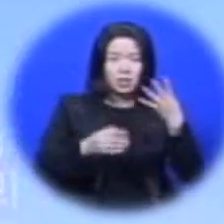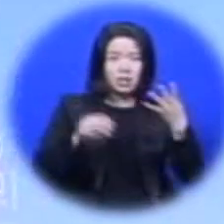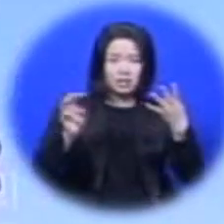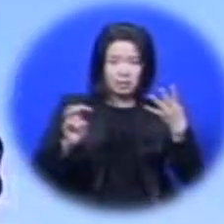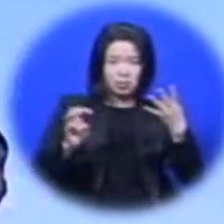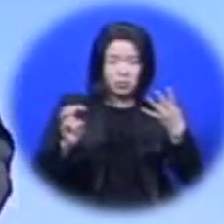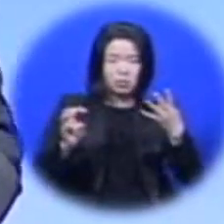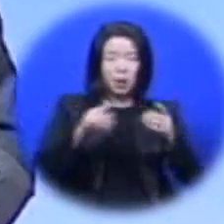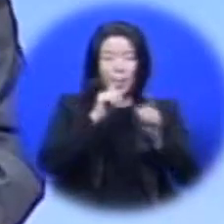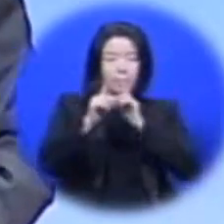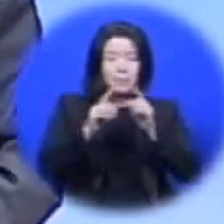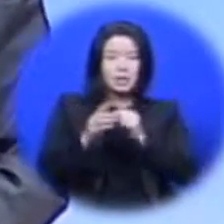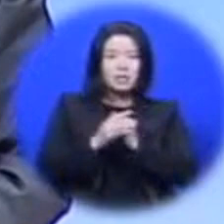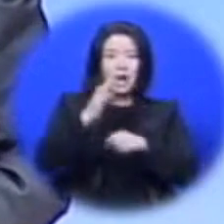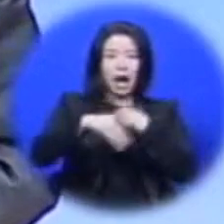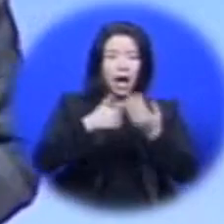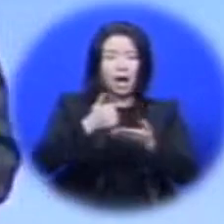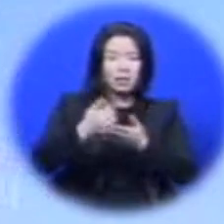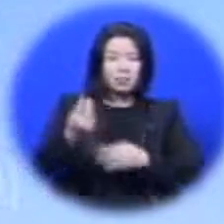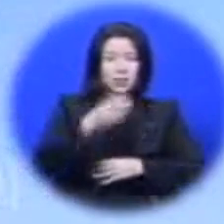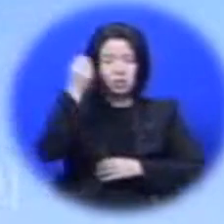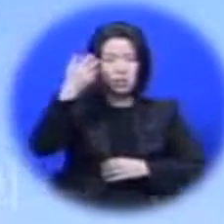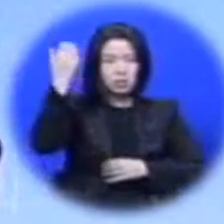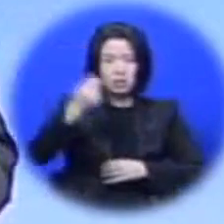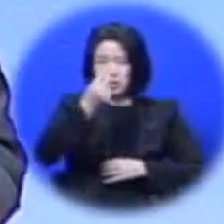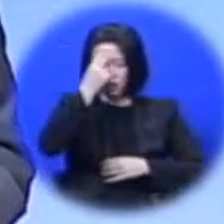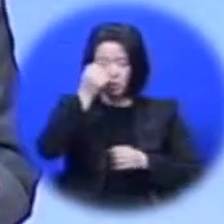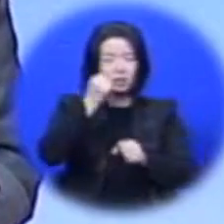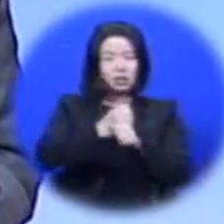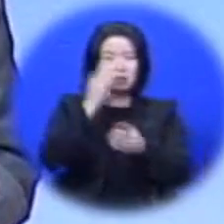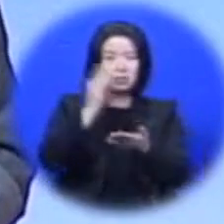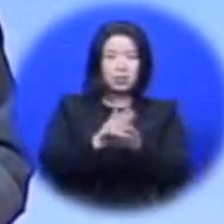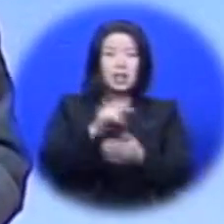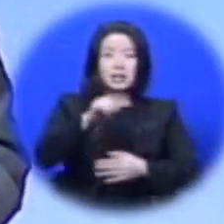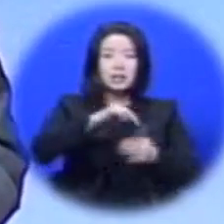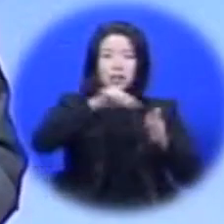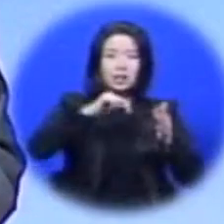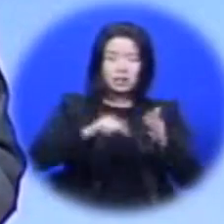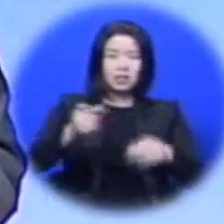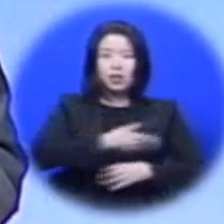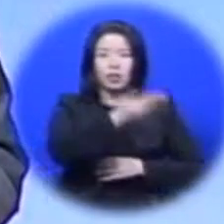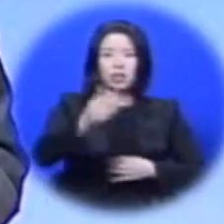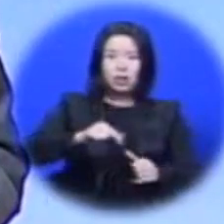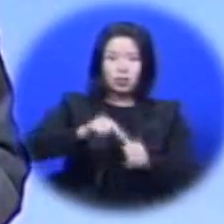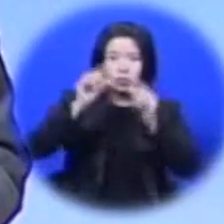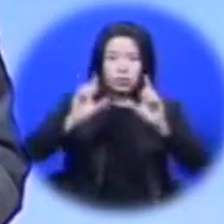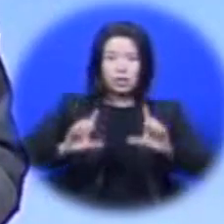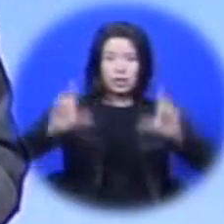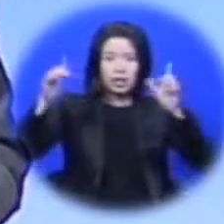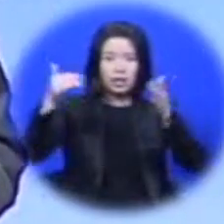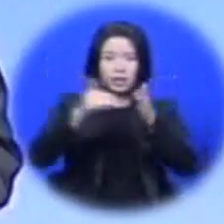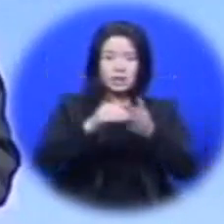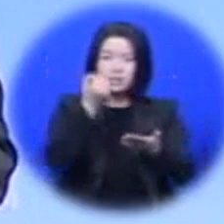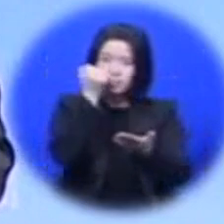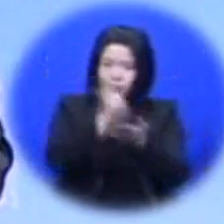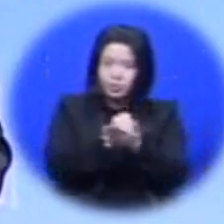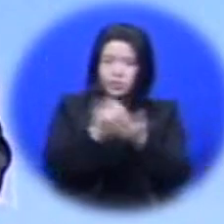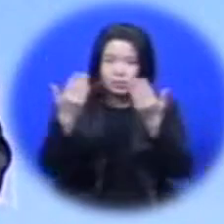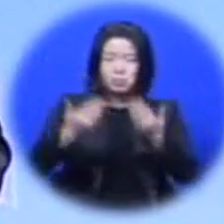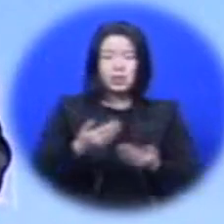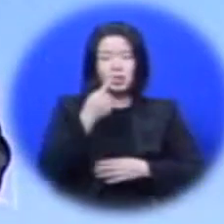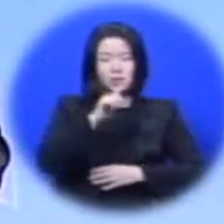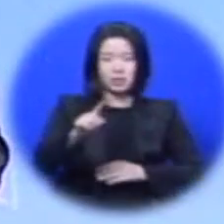말씀에 하나님의 성령을 근심하게 하지 마라. 그 안에서 너희가 구원의 날까지 인치심을 받았느니라.